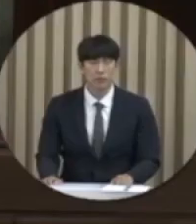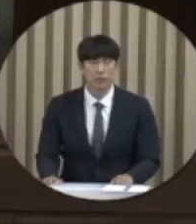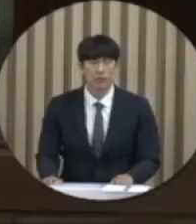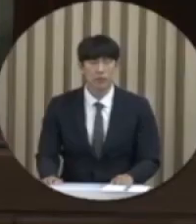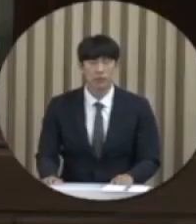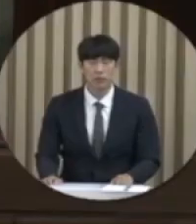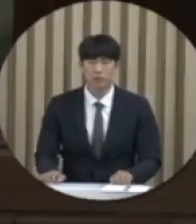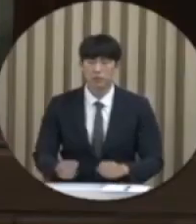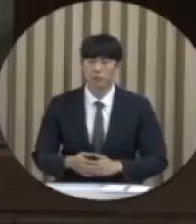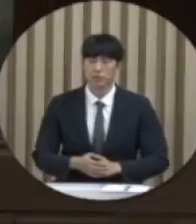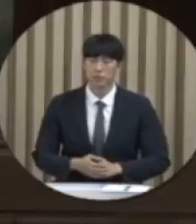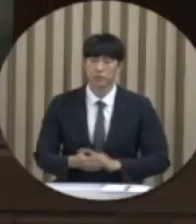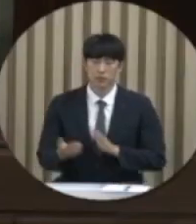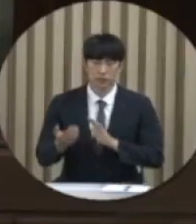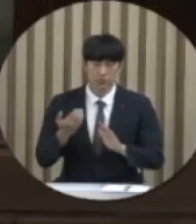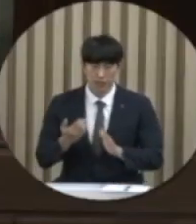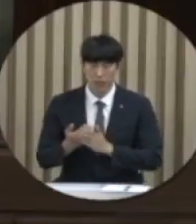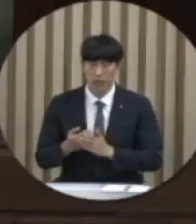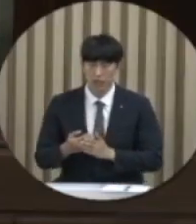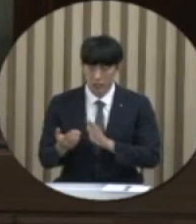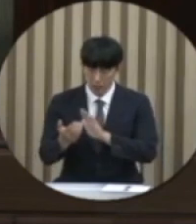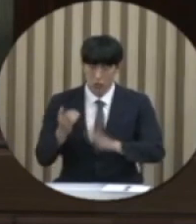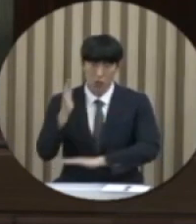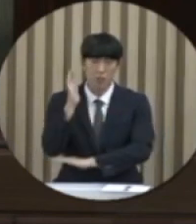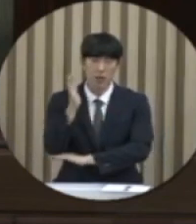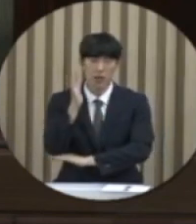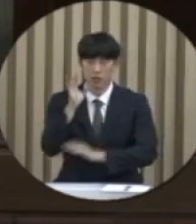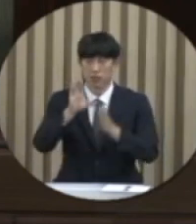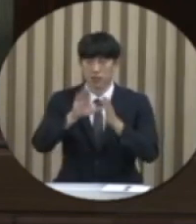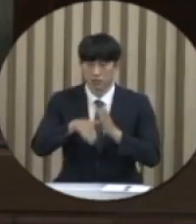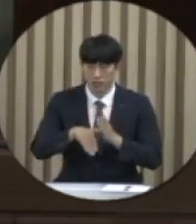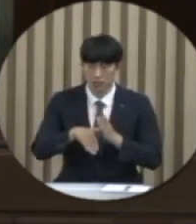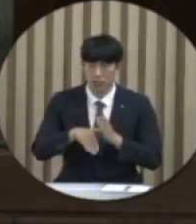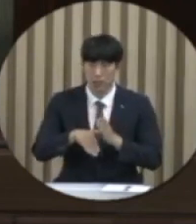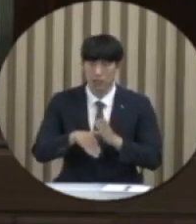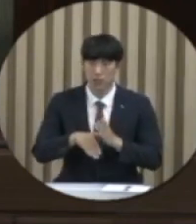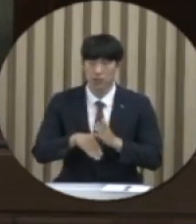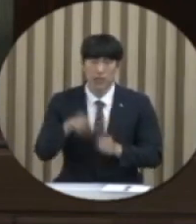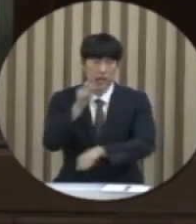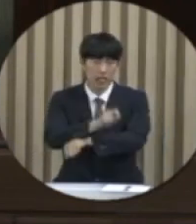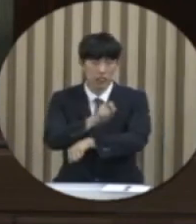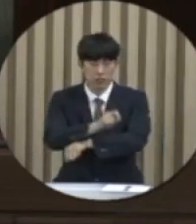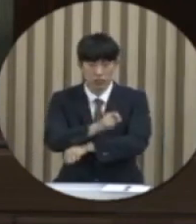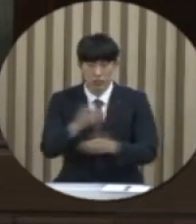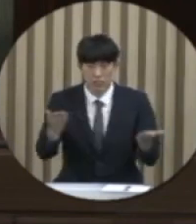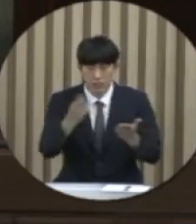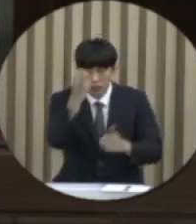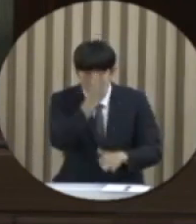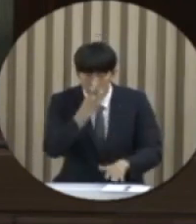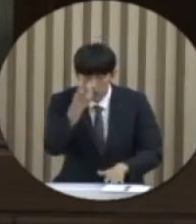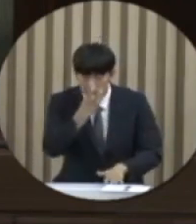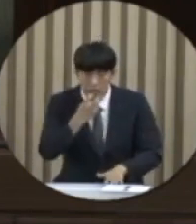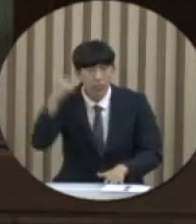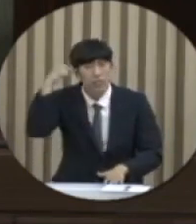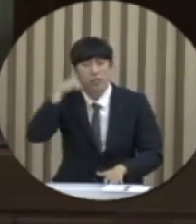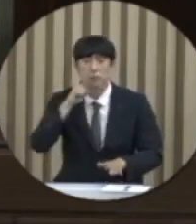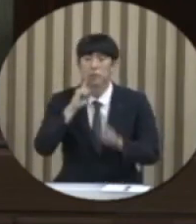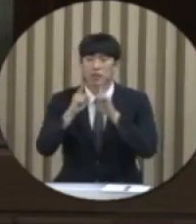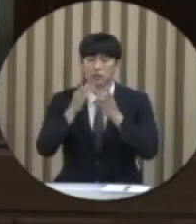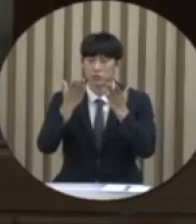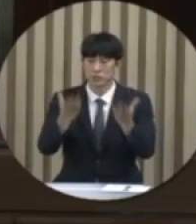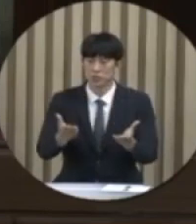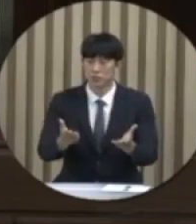네, 아까 서두에 모두 발언을 했을 때 행정사무감사의 소감을 말씀드렸습니다.